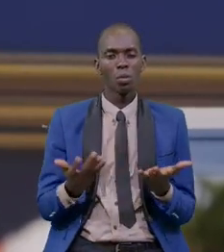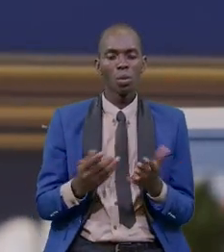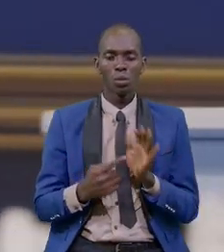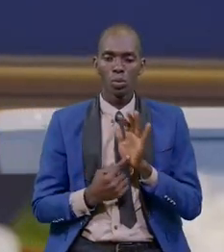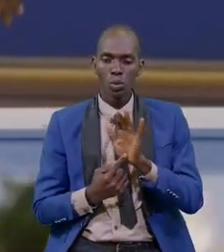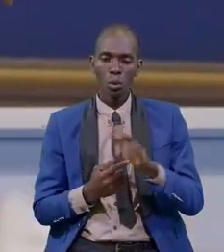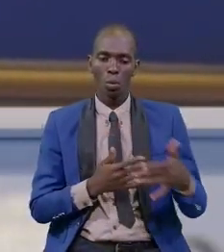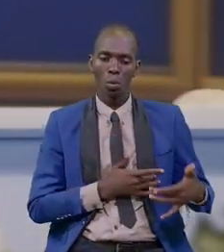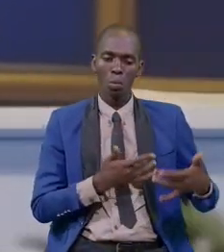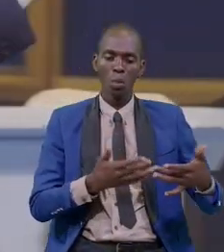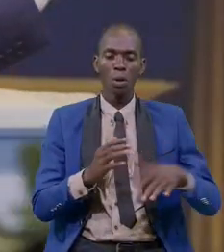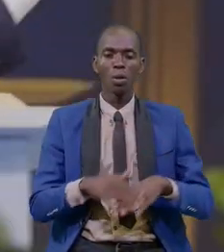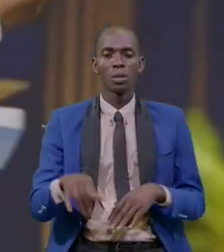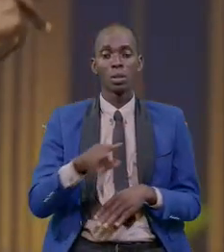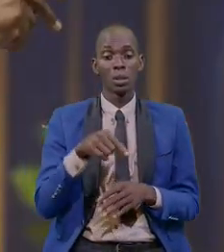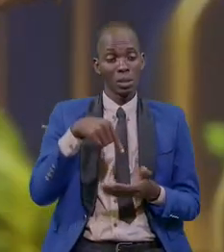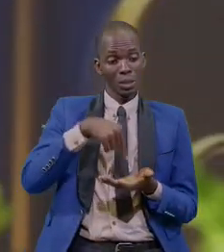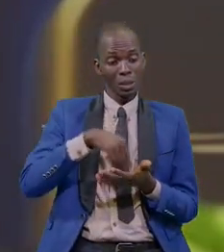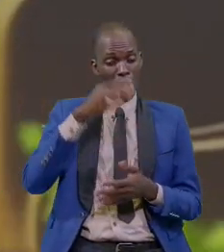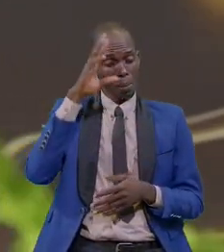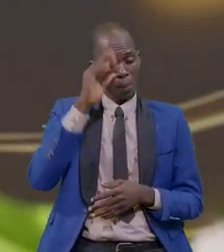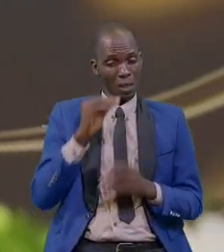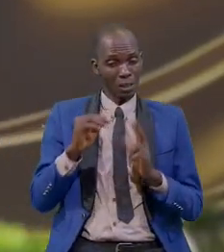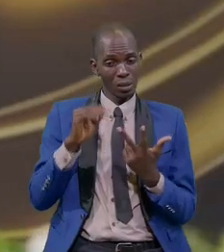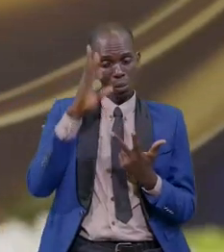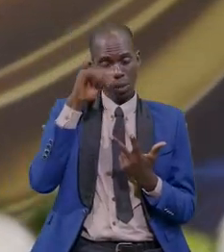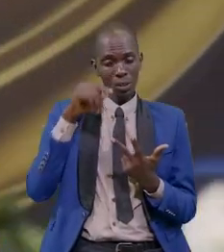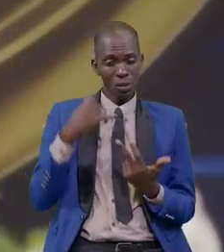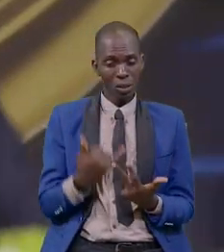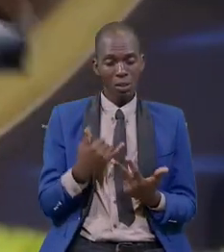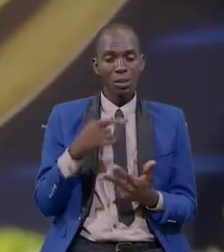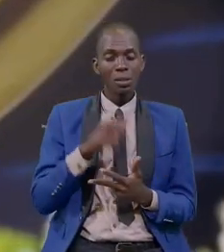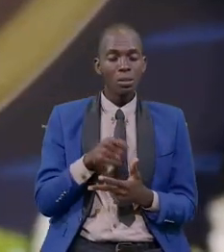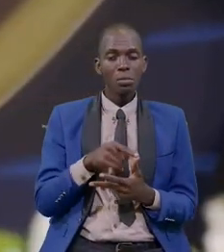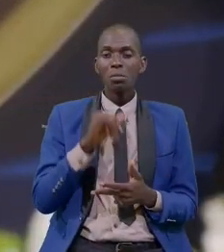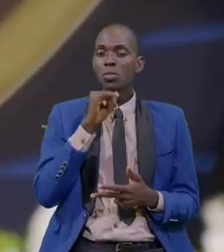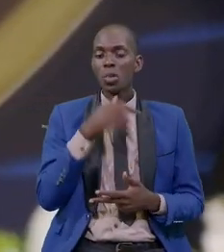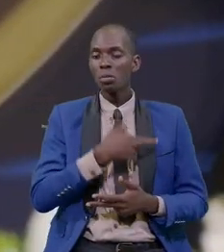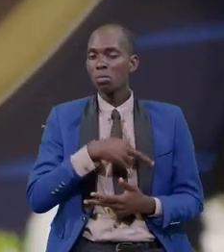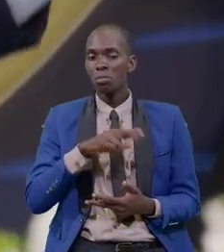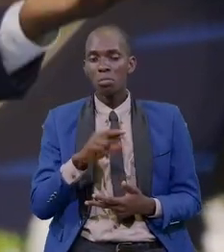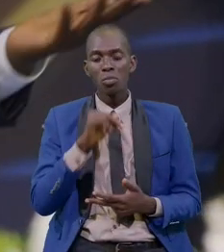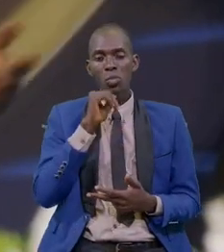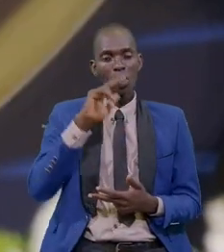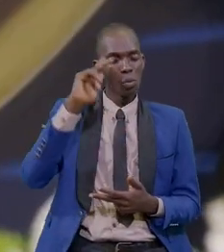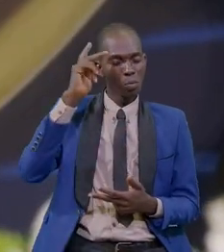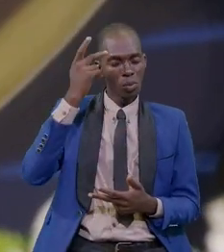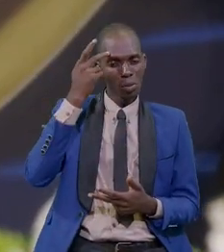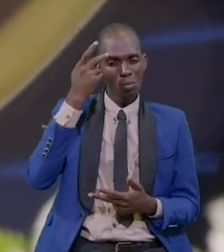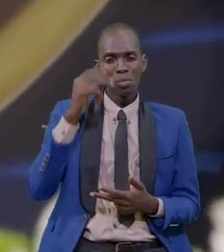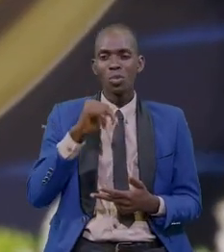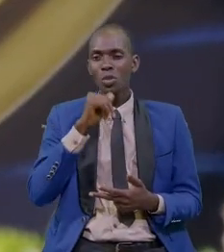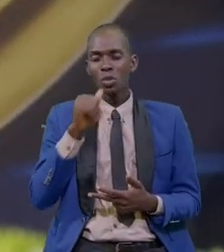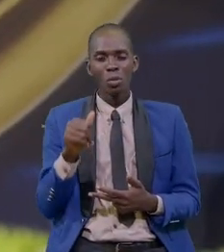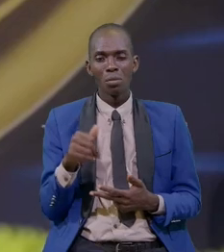pour eux. Cet homme, il n'est pas un religieux, il n'a pas la pratique, il n'a pas la tradition, mais il avait la compassion. C'est ce que